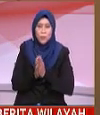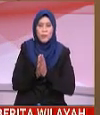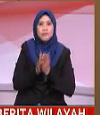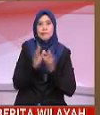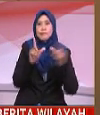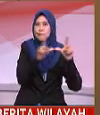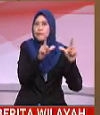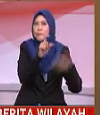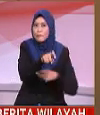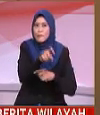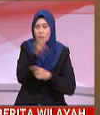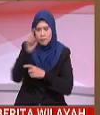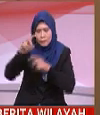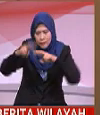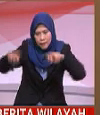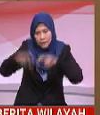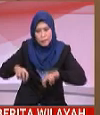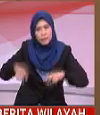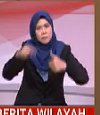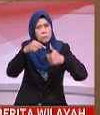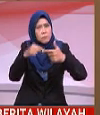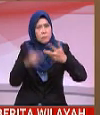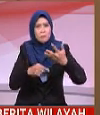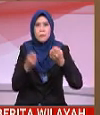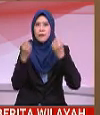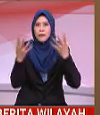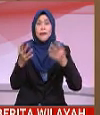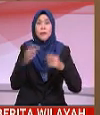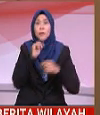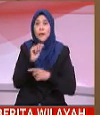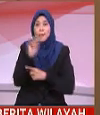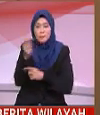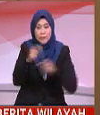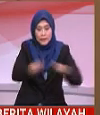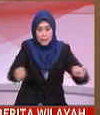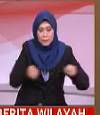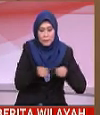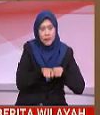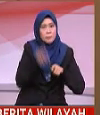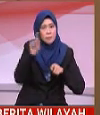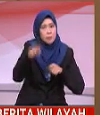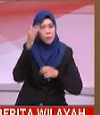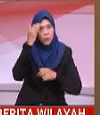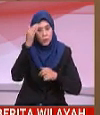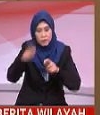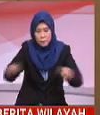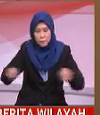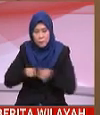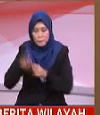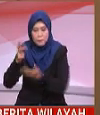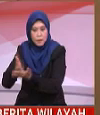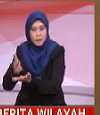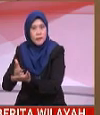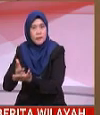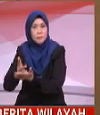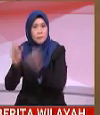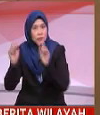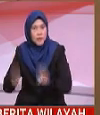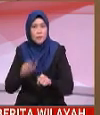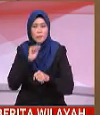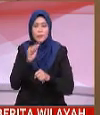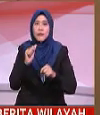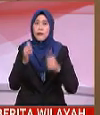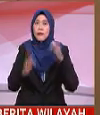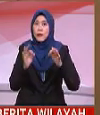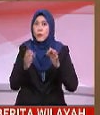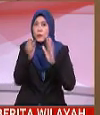kena kajian. Dia banyak kajian tu, bukan sekali jatuh tapak aja. Tempat parkingnya, masyarakat dia. Sebab tu saya kata tadi, kalau mematuhi apa